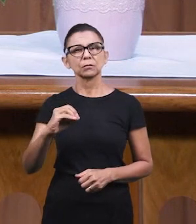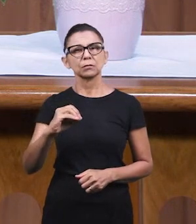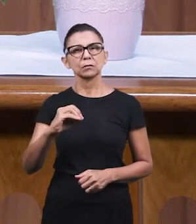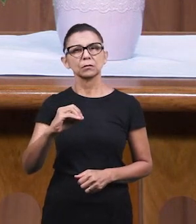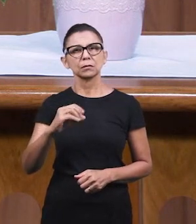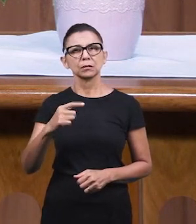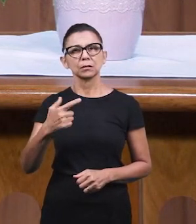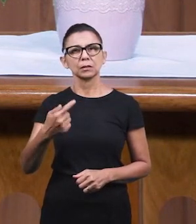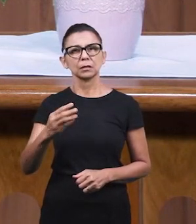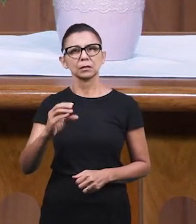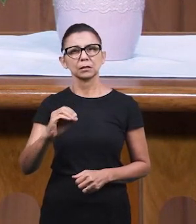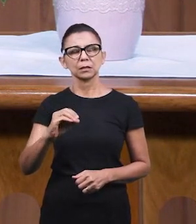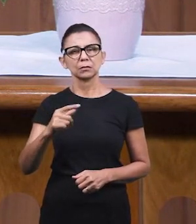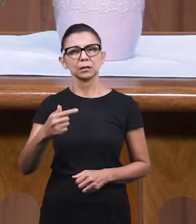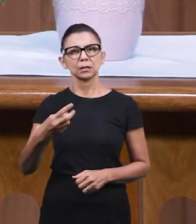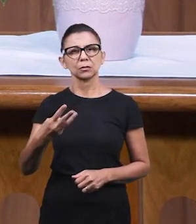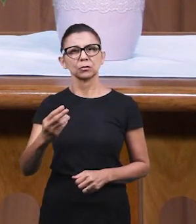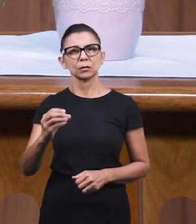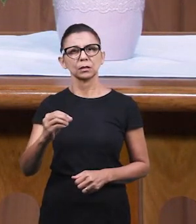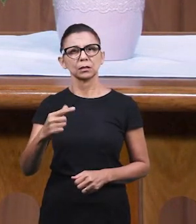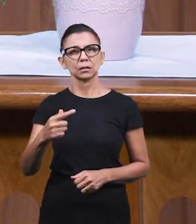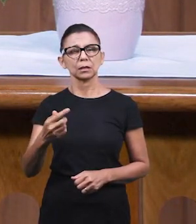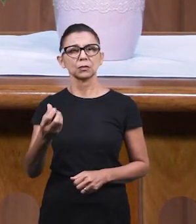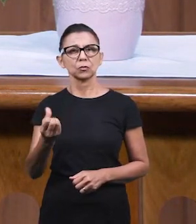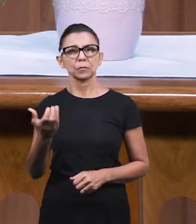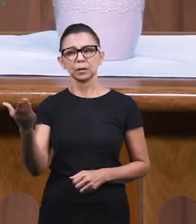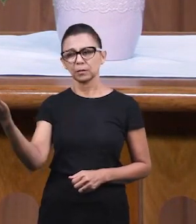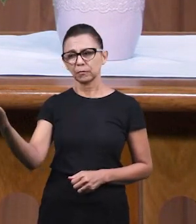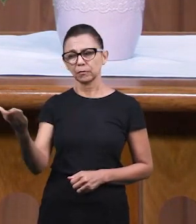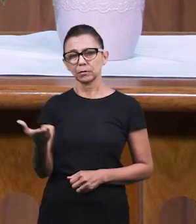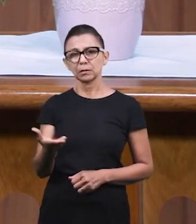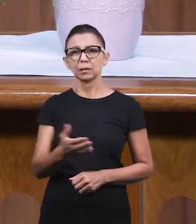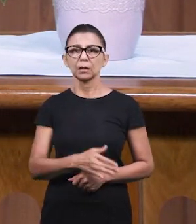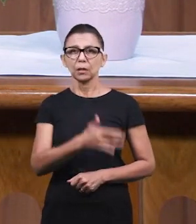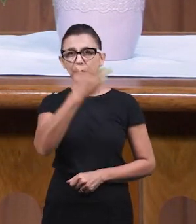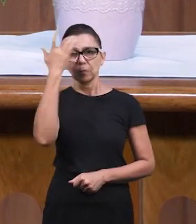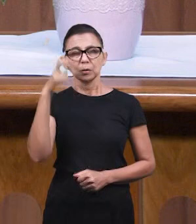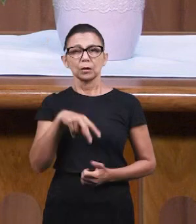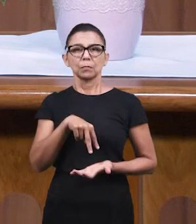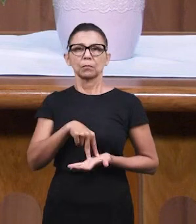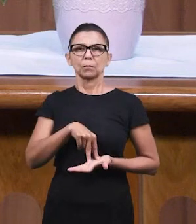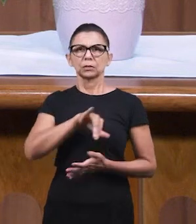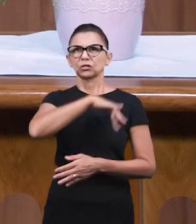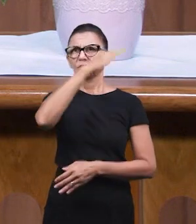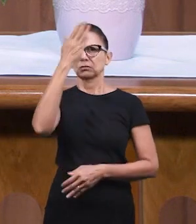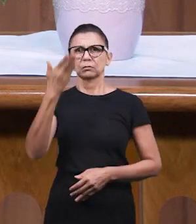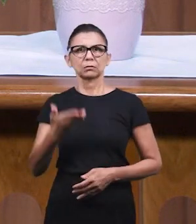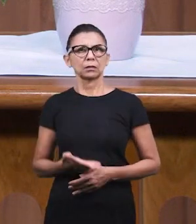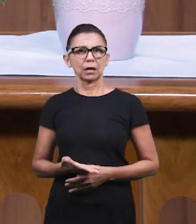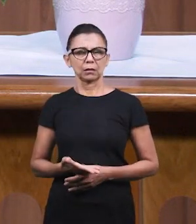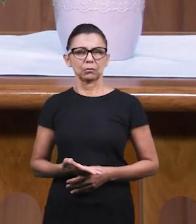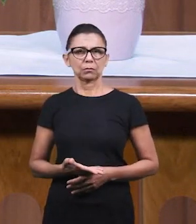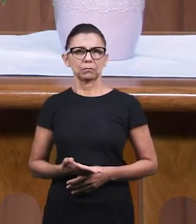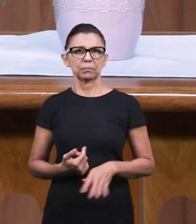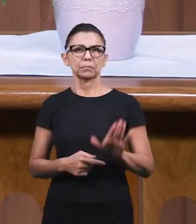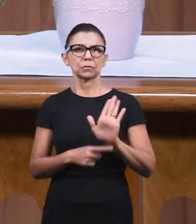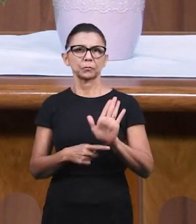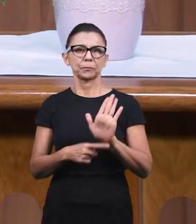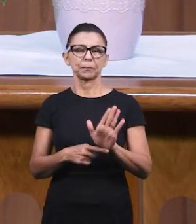Звоните по этому телефону, и пастора ответят на ваш звонок и